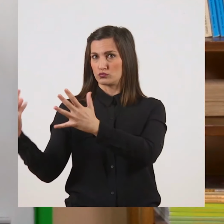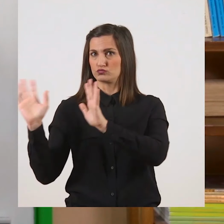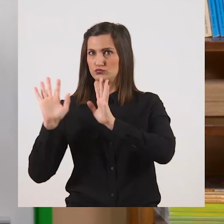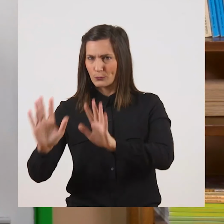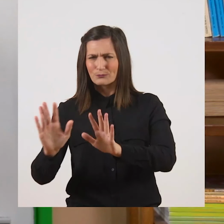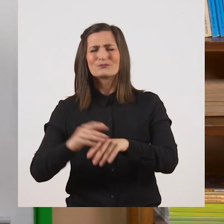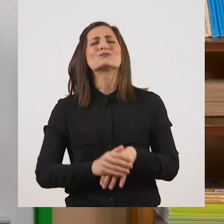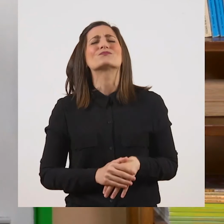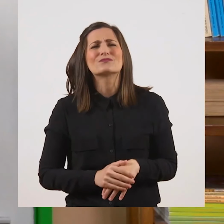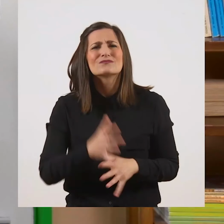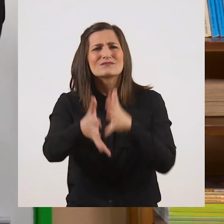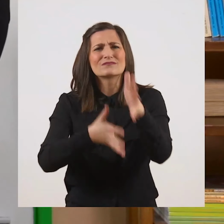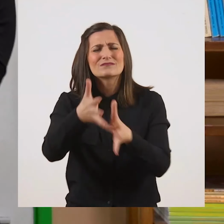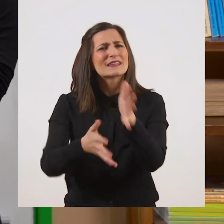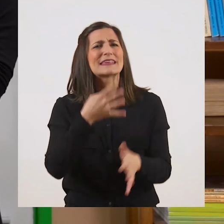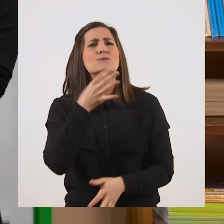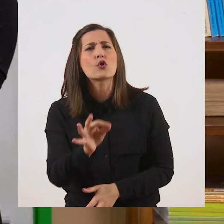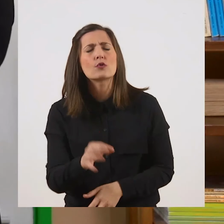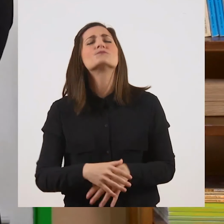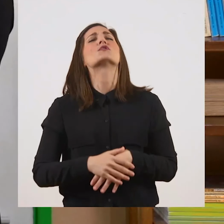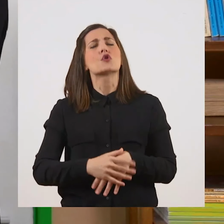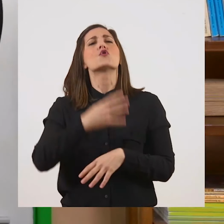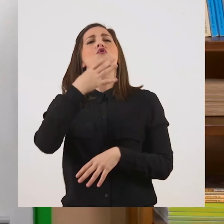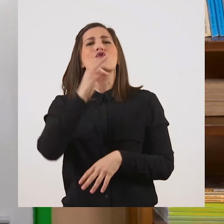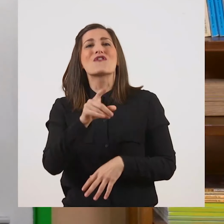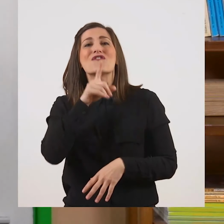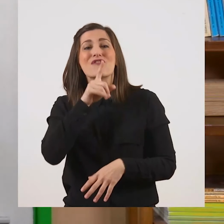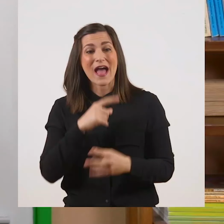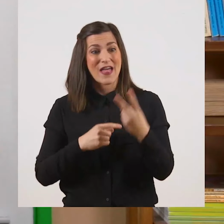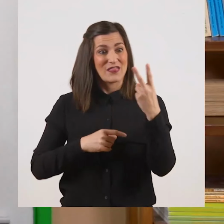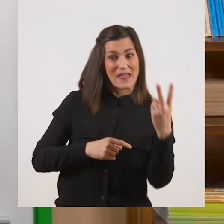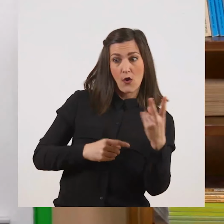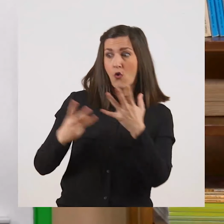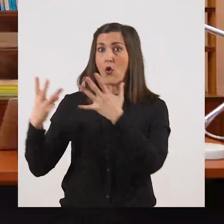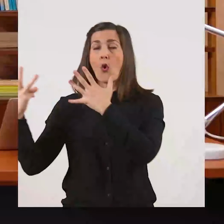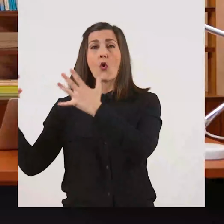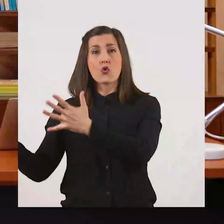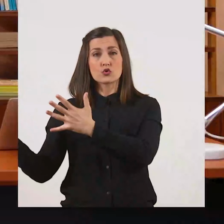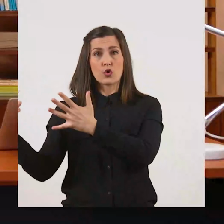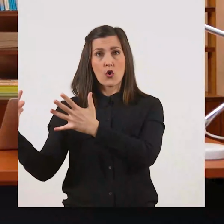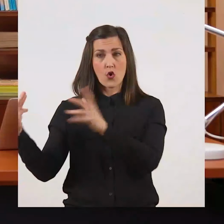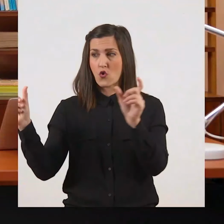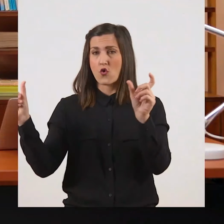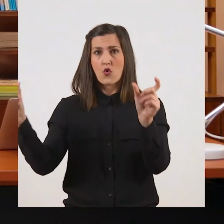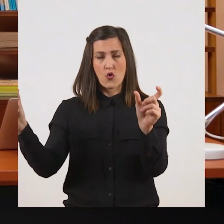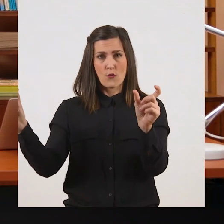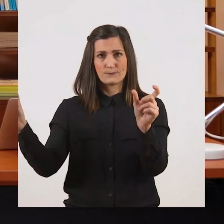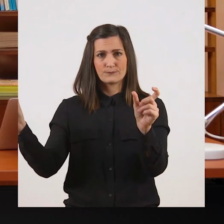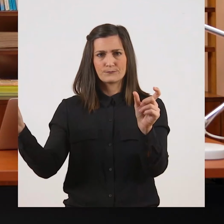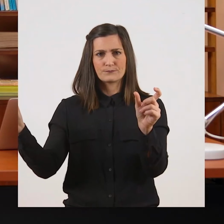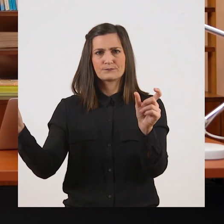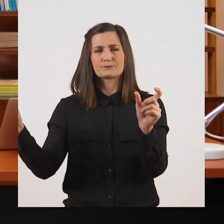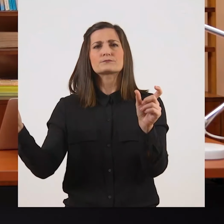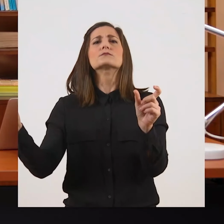Αυτό γιατί σας το λέω. Γιατί κάποιες φορές οι παρεούλες μας μπορεί να χρειαστεί... Ούψ, να σβήσουμε.